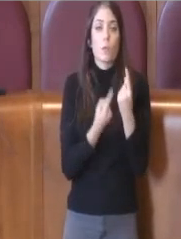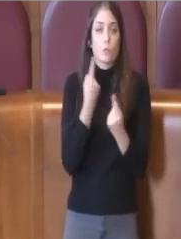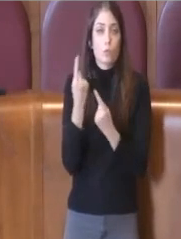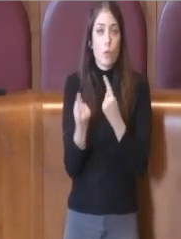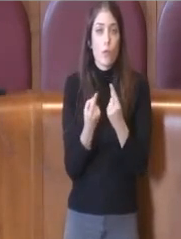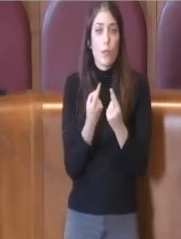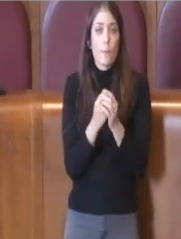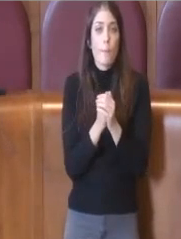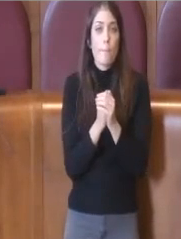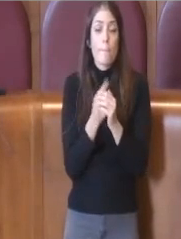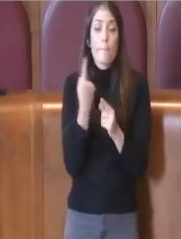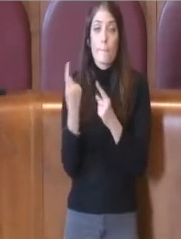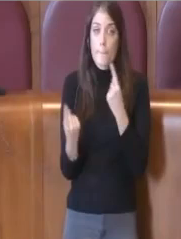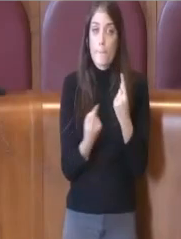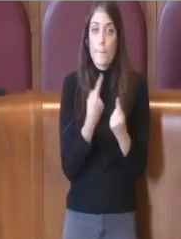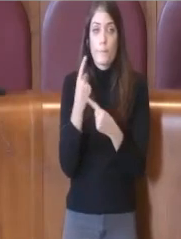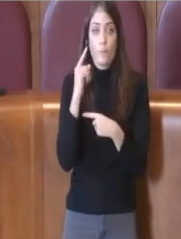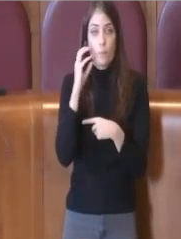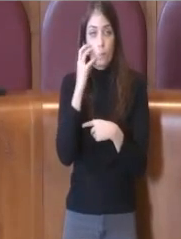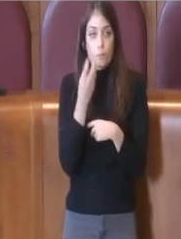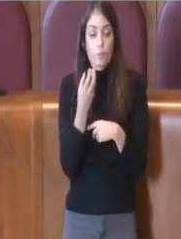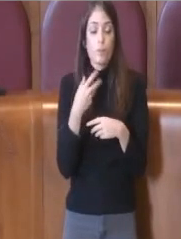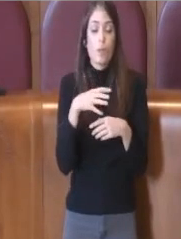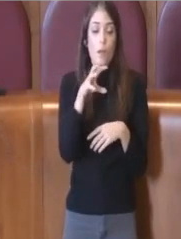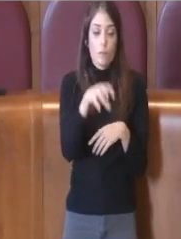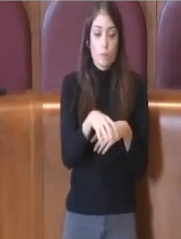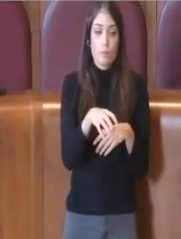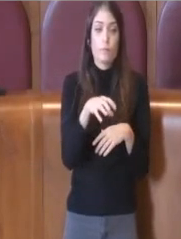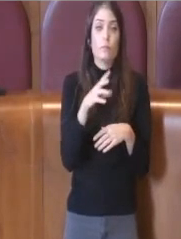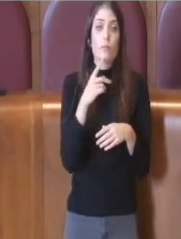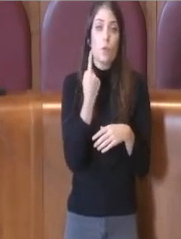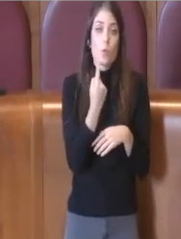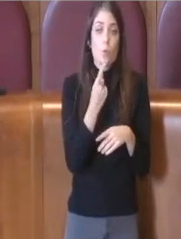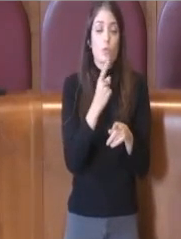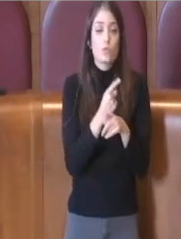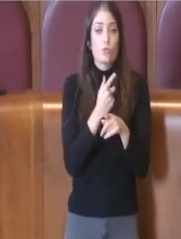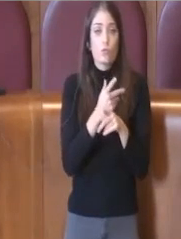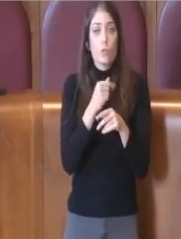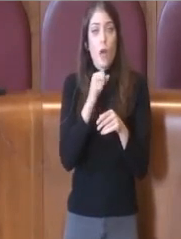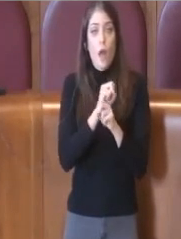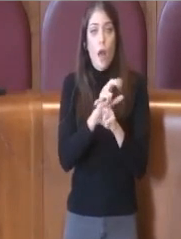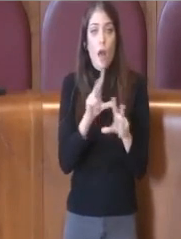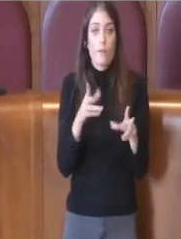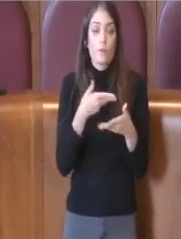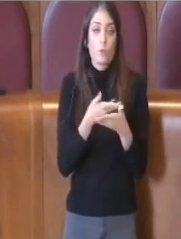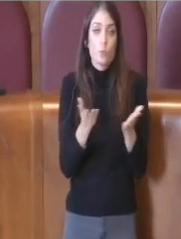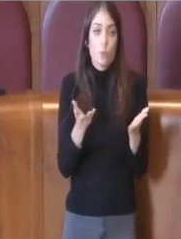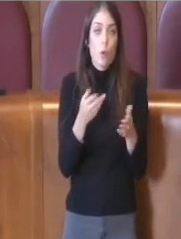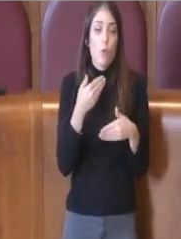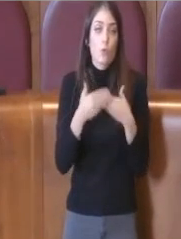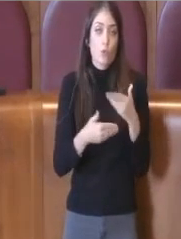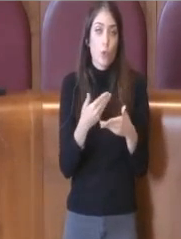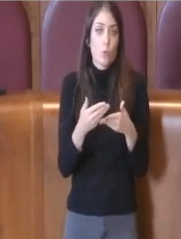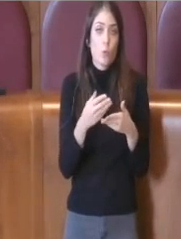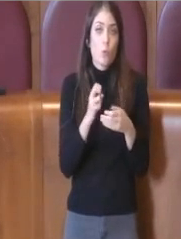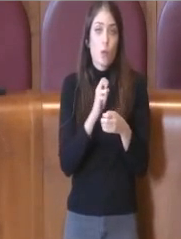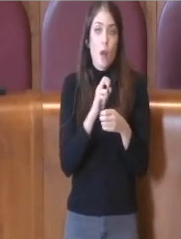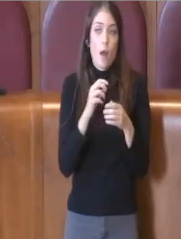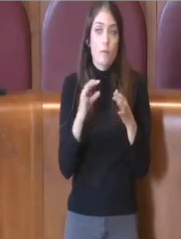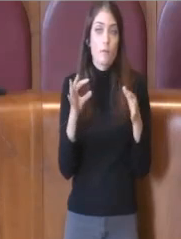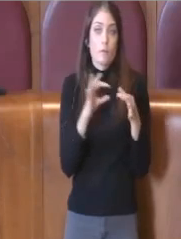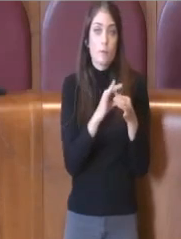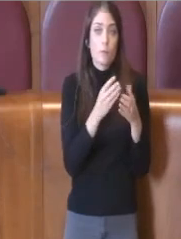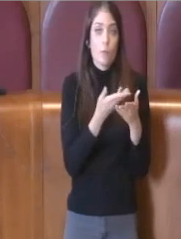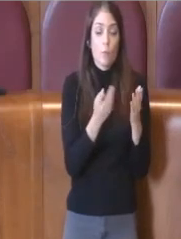la paradossale situazione per cui per un determinato bene immobile si dovrebbe fare un avviso pubblico o una procedura di evidenza pubblica, mentre per questi beni